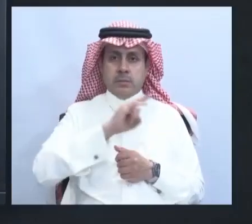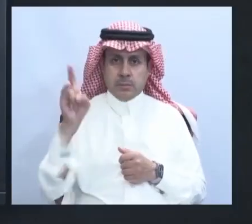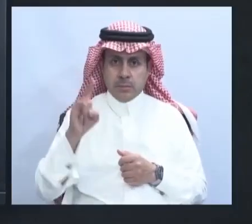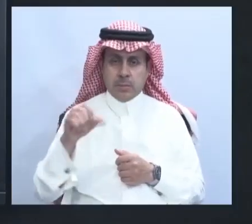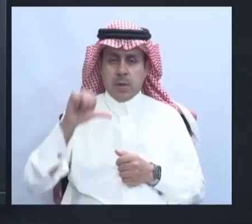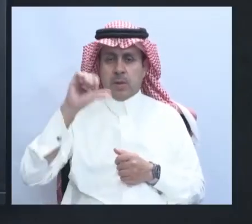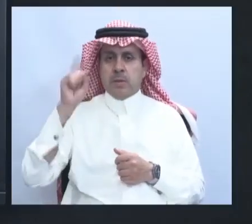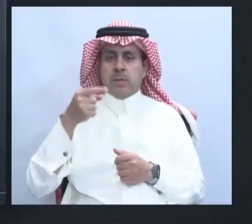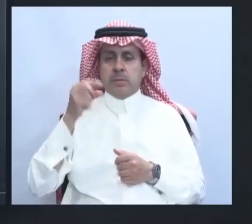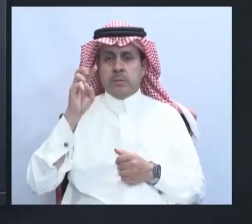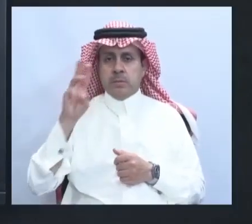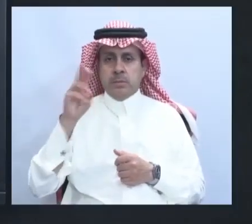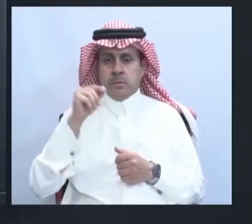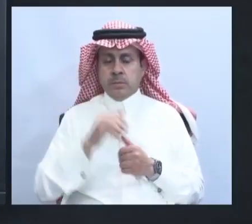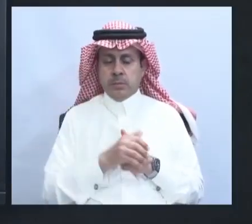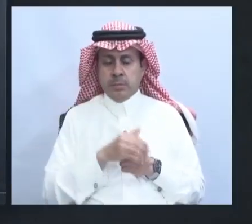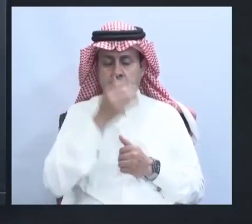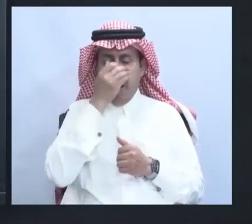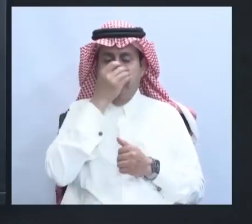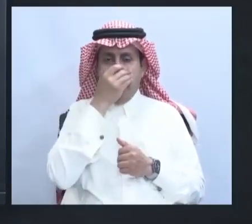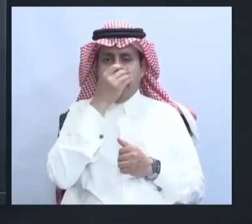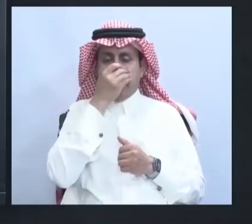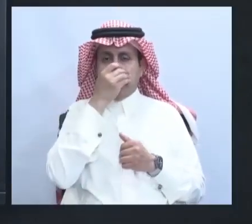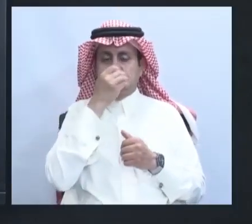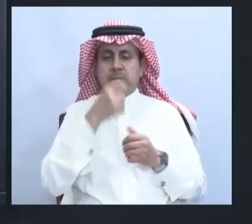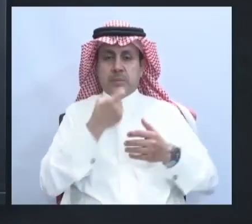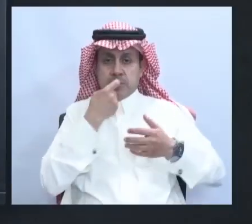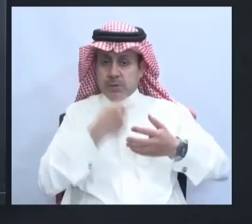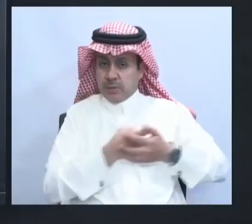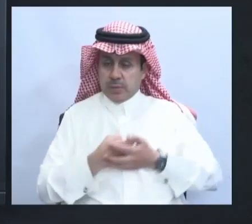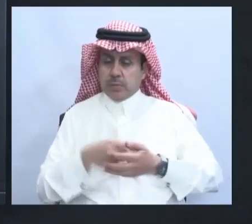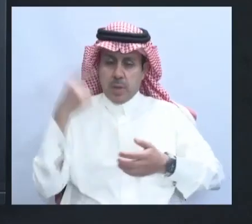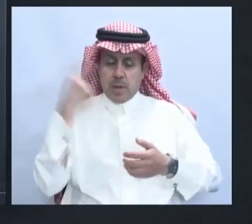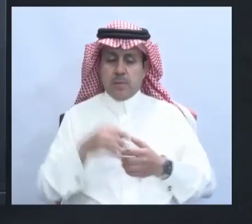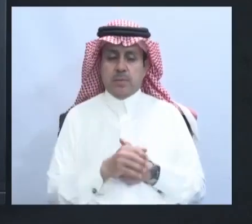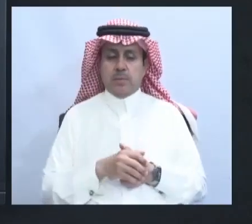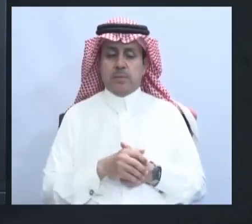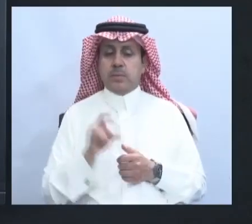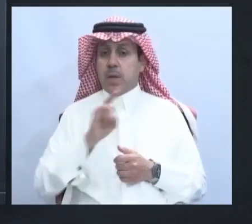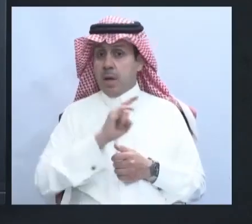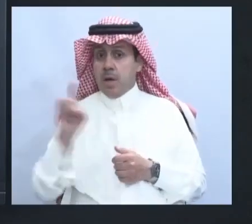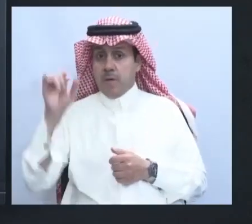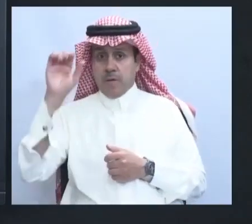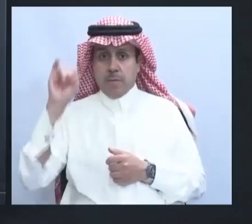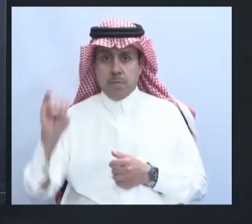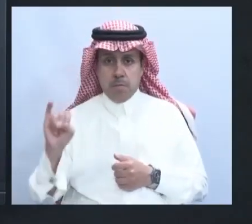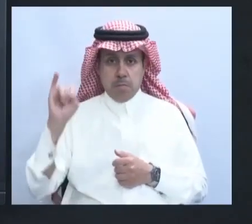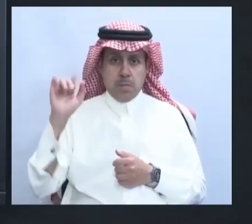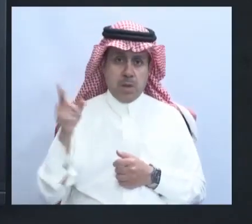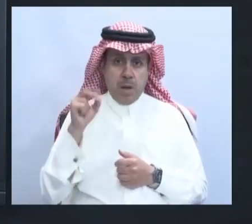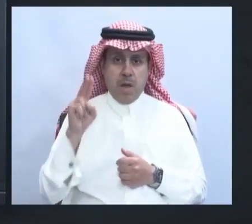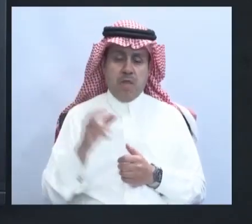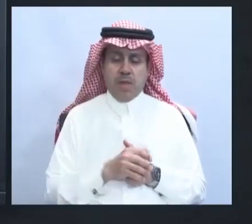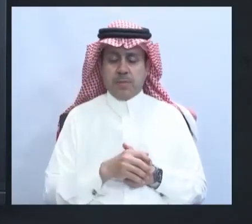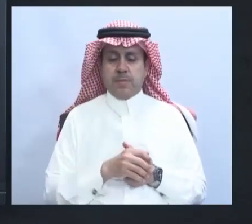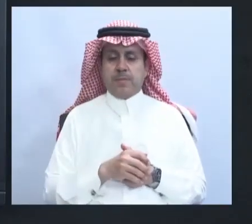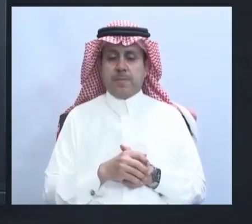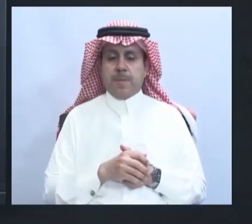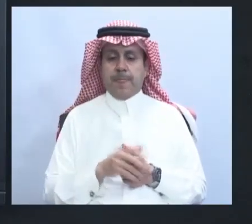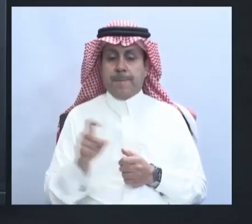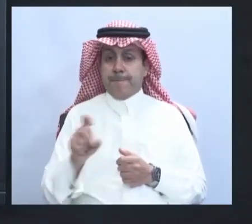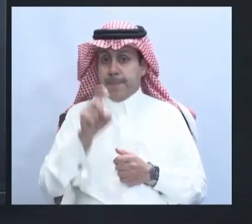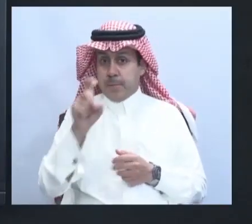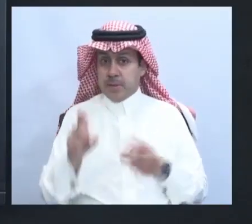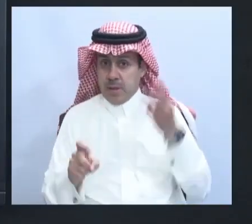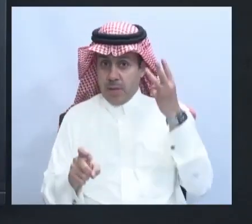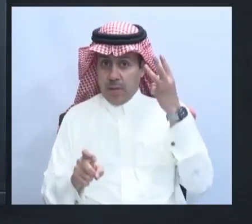الورثه وانما فقط الرضاع في المحرم لا في الميراث ناتي الى المساله